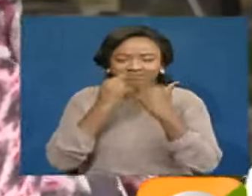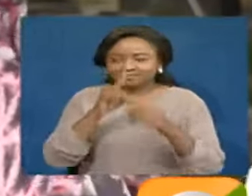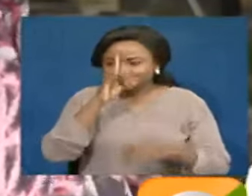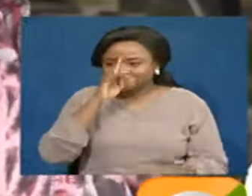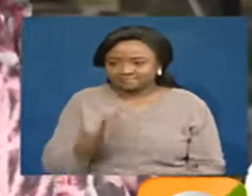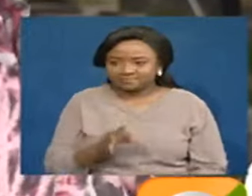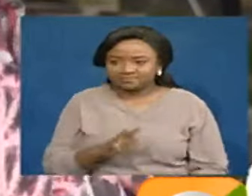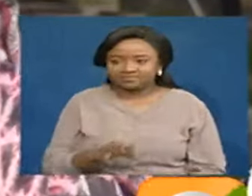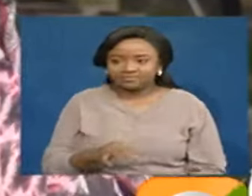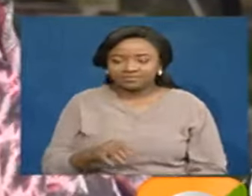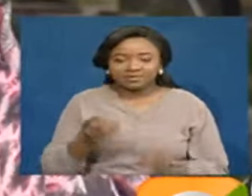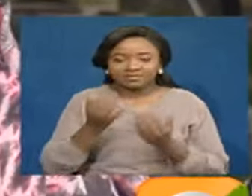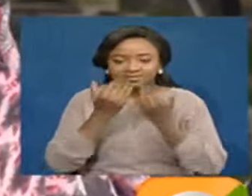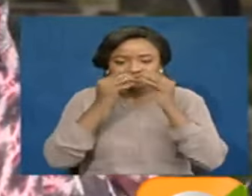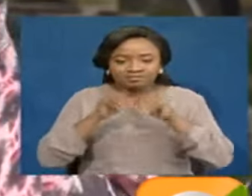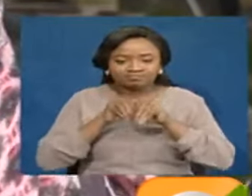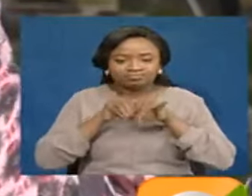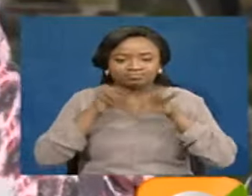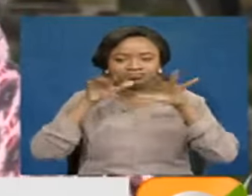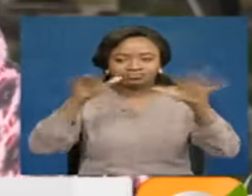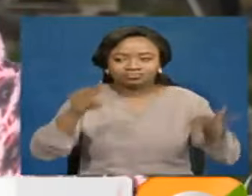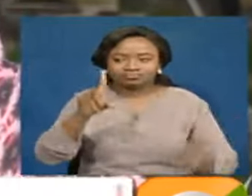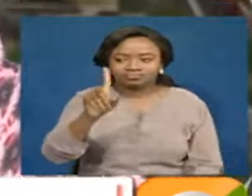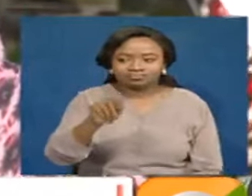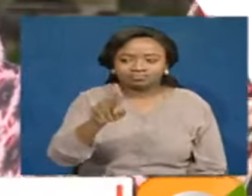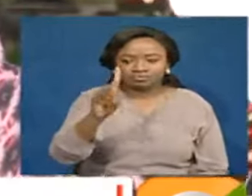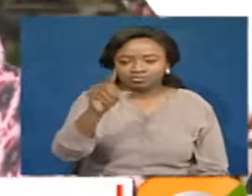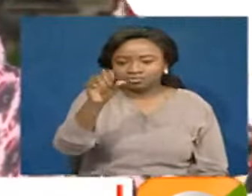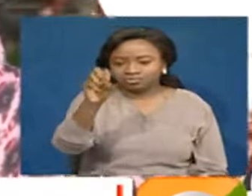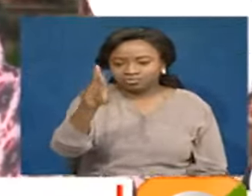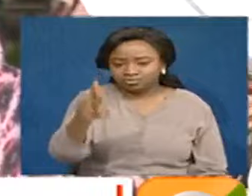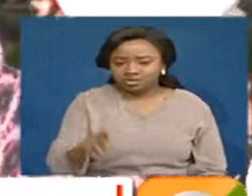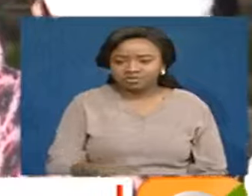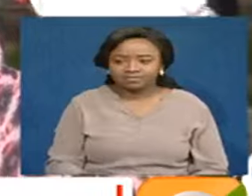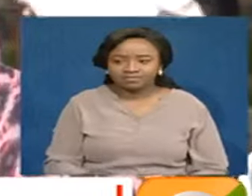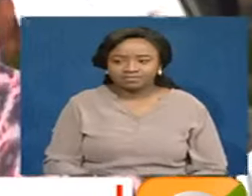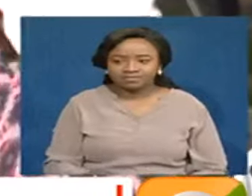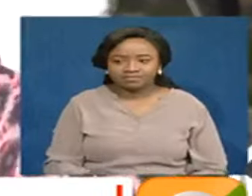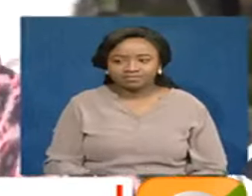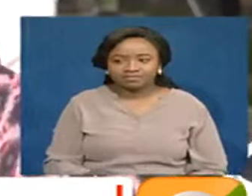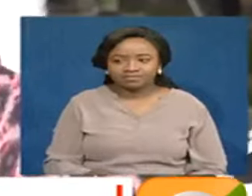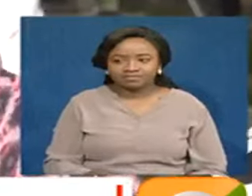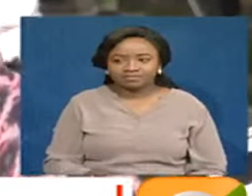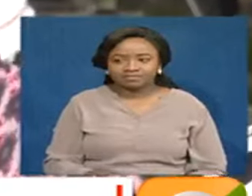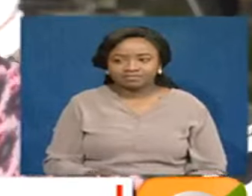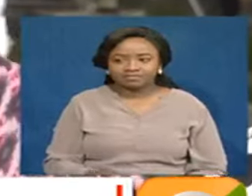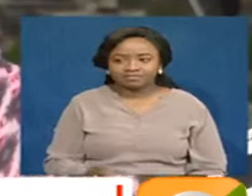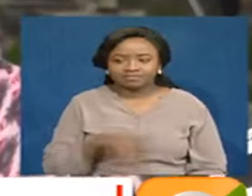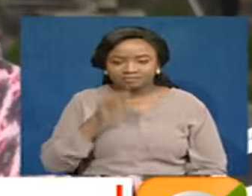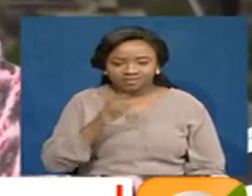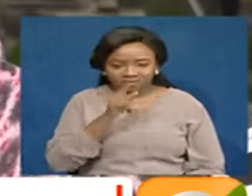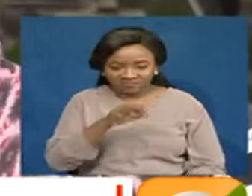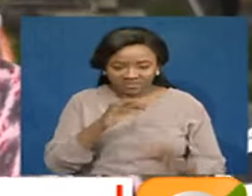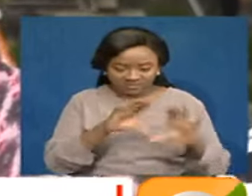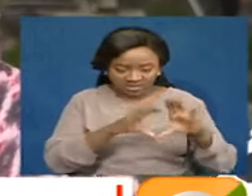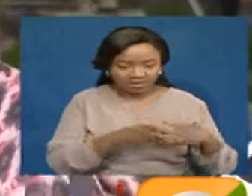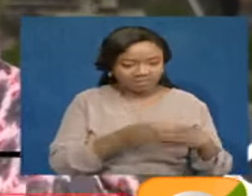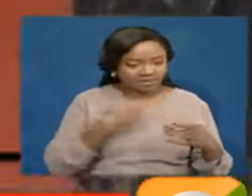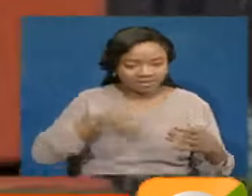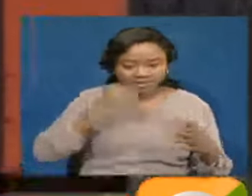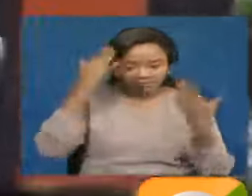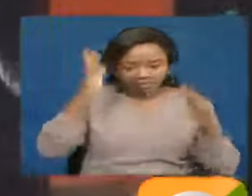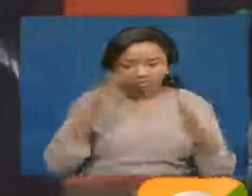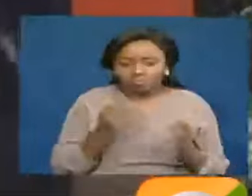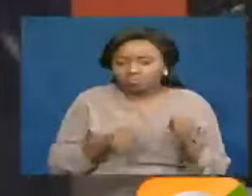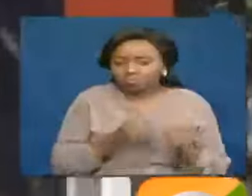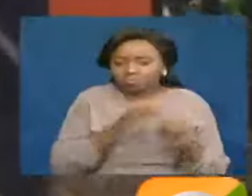Paka tuda, hiyo harufu iko. Ikatupiga hiyo harufu mbaya sana. Kama ni kampuni, hatujui ni kampuni gani, ichukuliwe hatua.